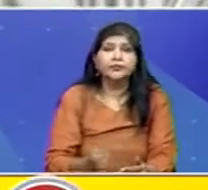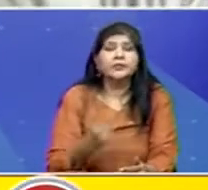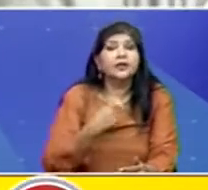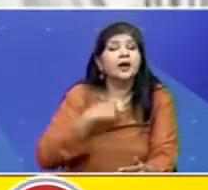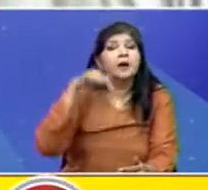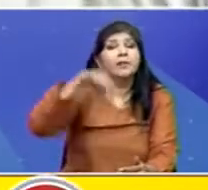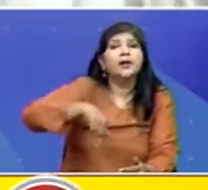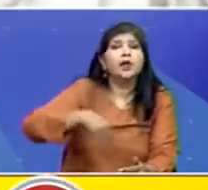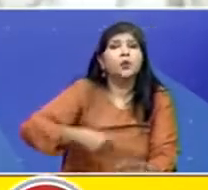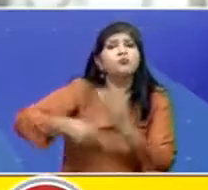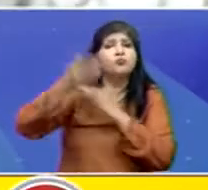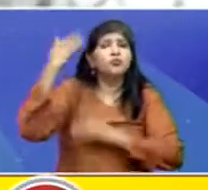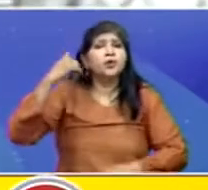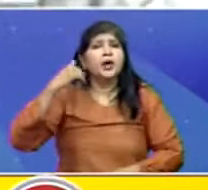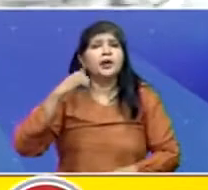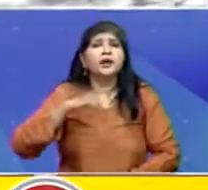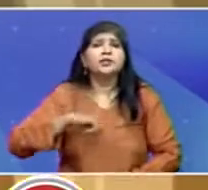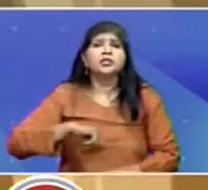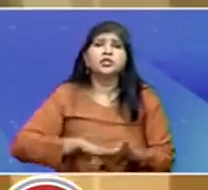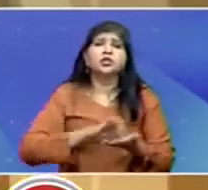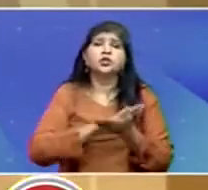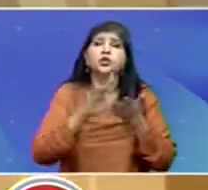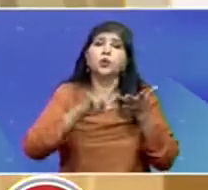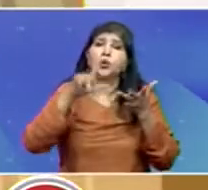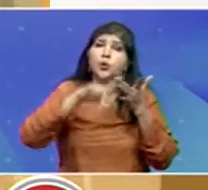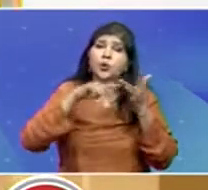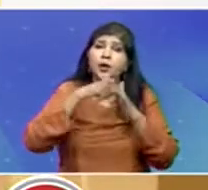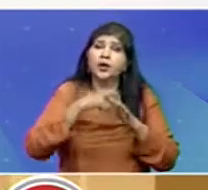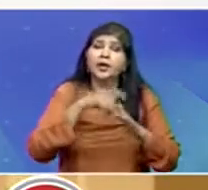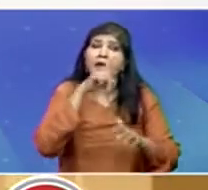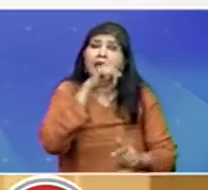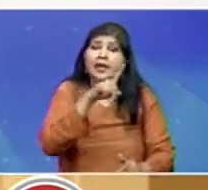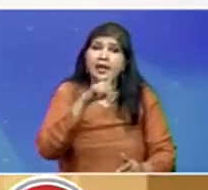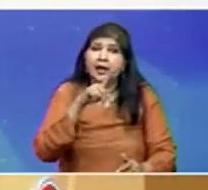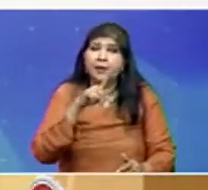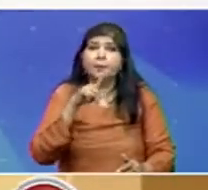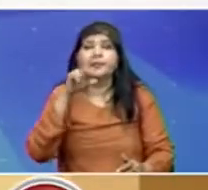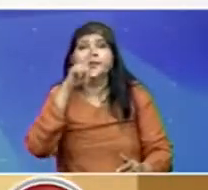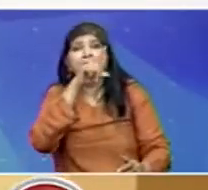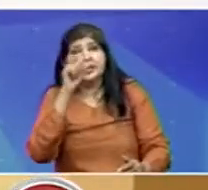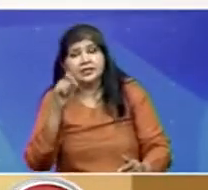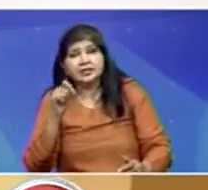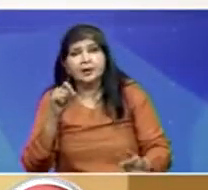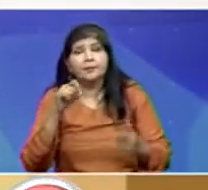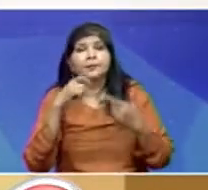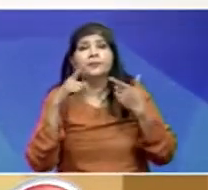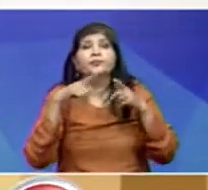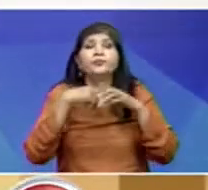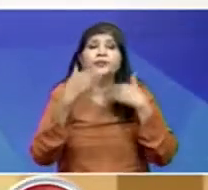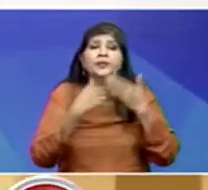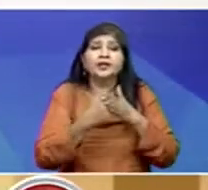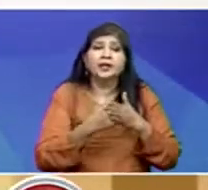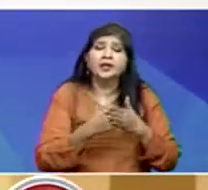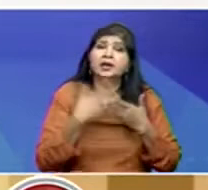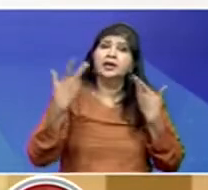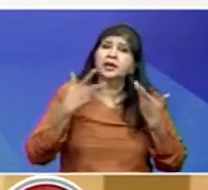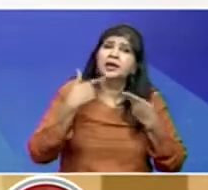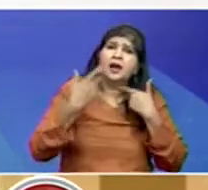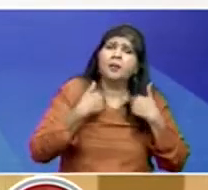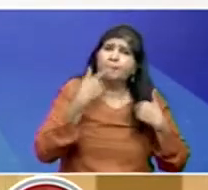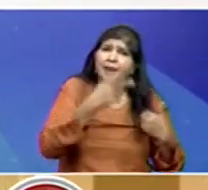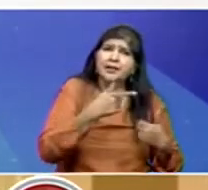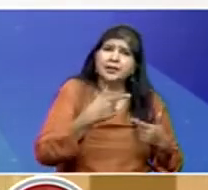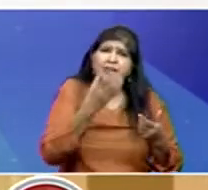बहुत पुराना श्लोक प्रचलीत है एकम दशम शतम चैव सहस्त्रम अयुतम